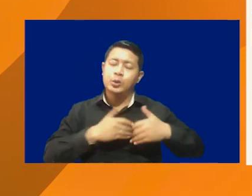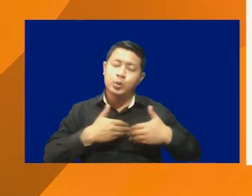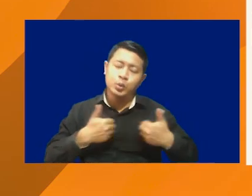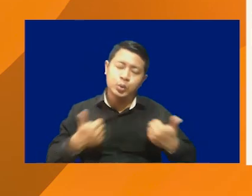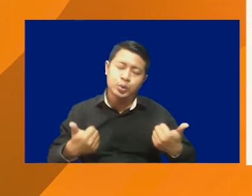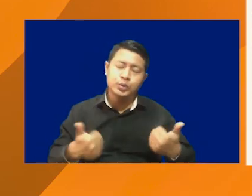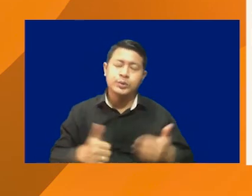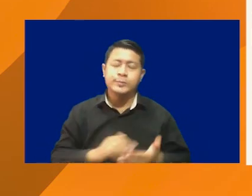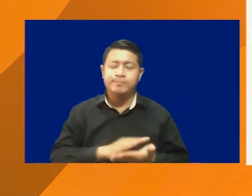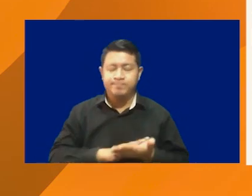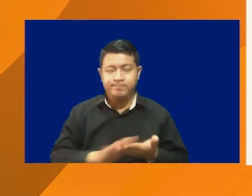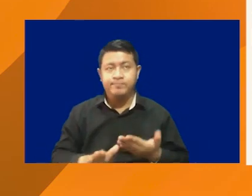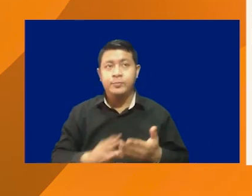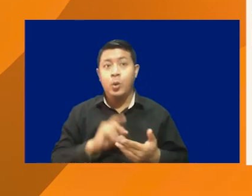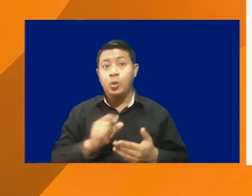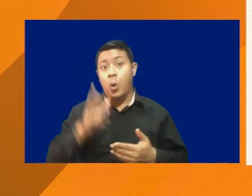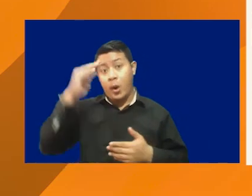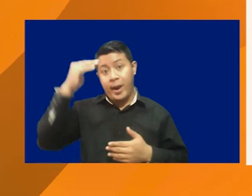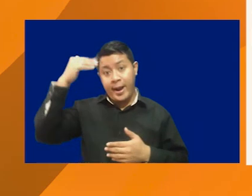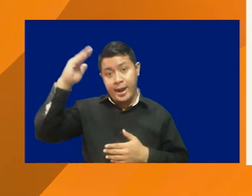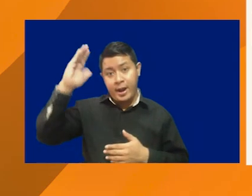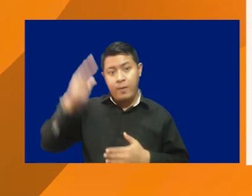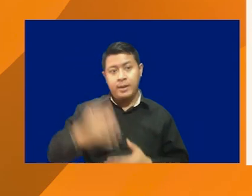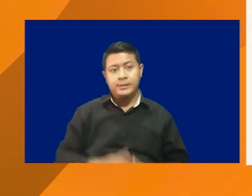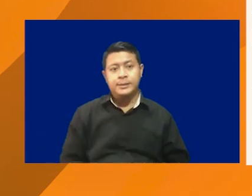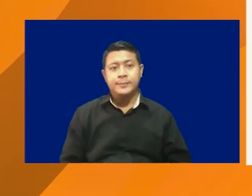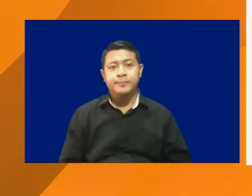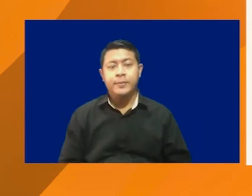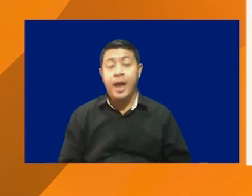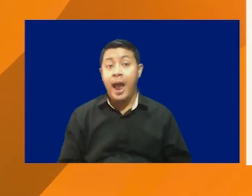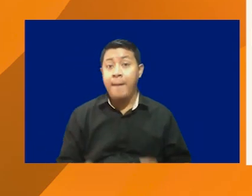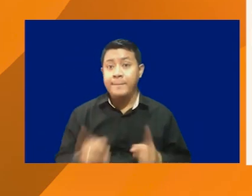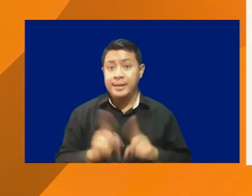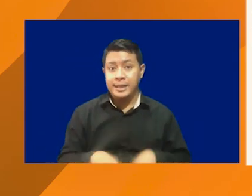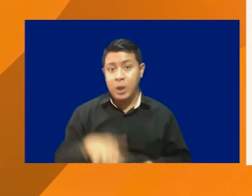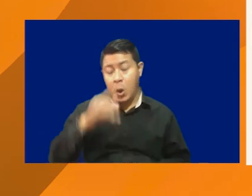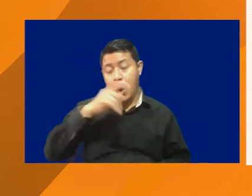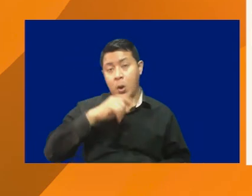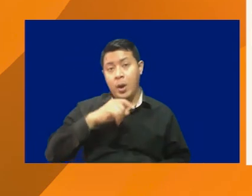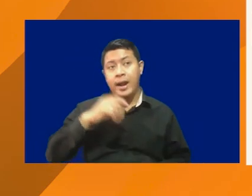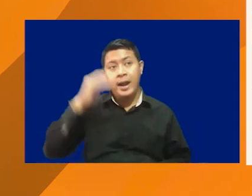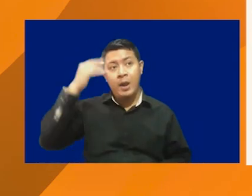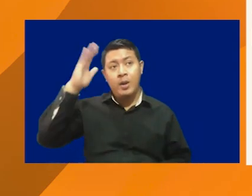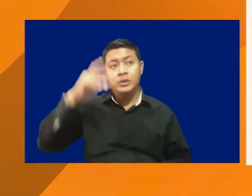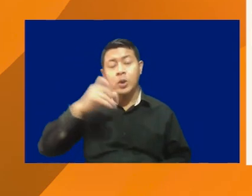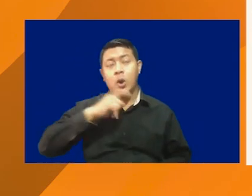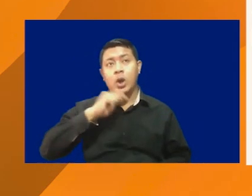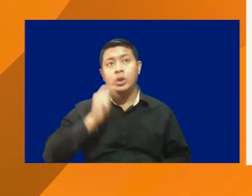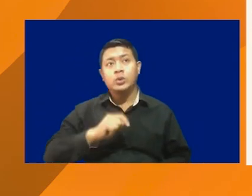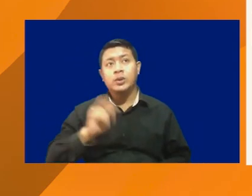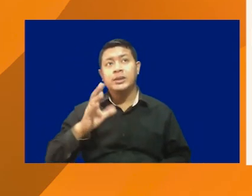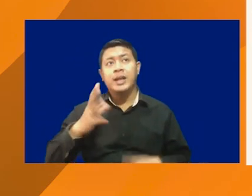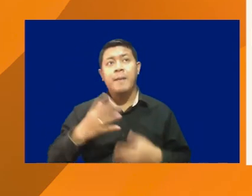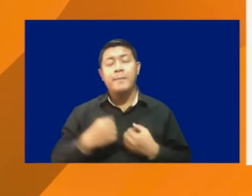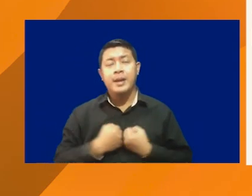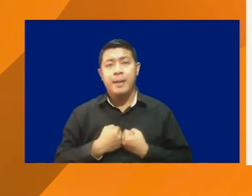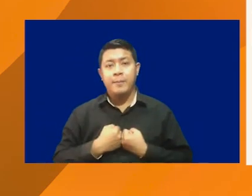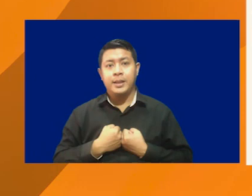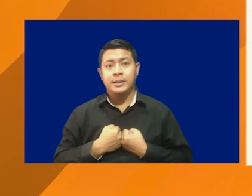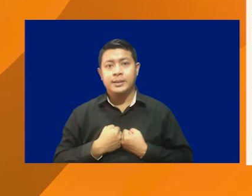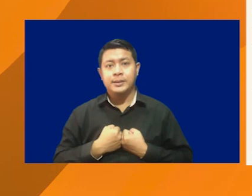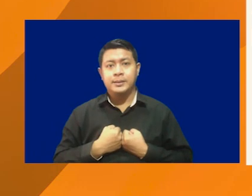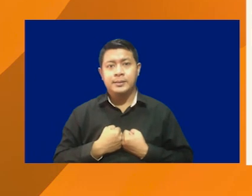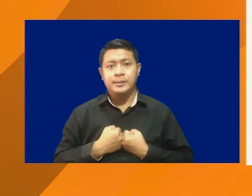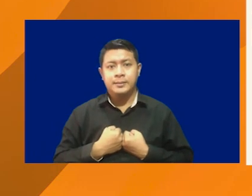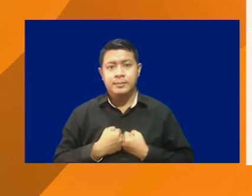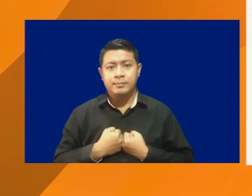mungkin, setulus mungkin. Dan untuk orang dewasa, apa yang terjadi bila orang dewasa dan orang